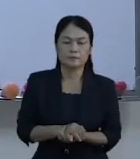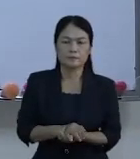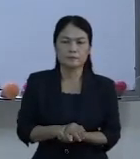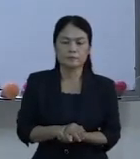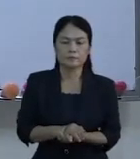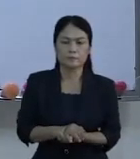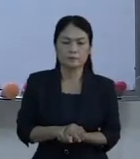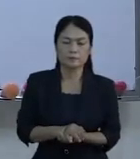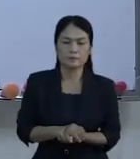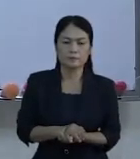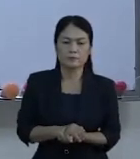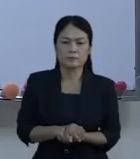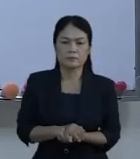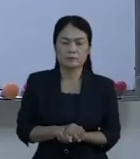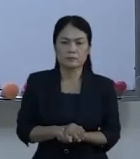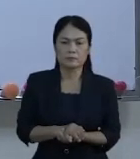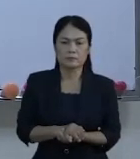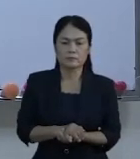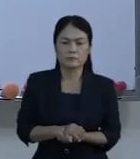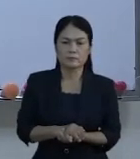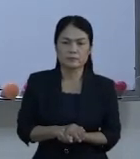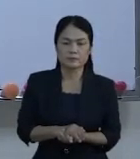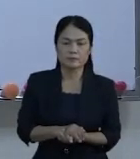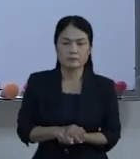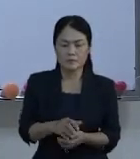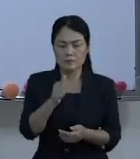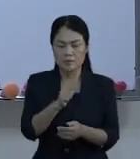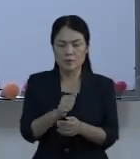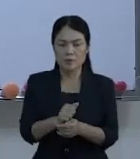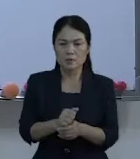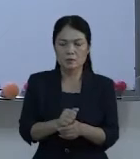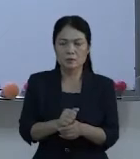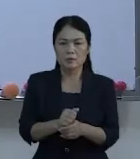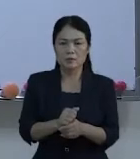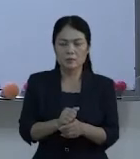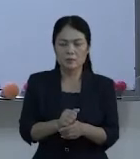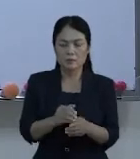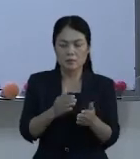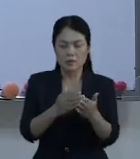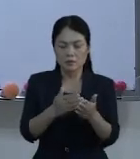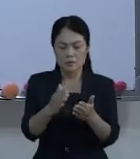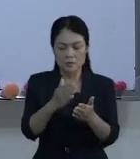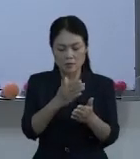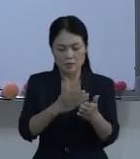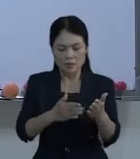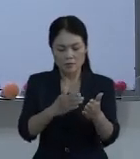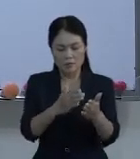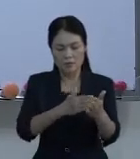tối và chùm lòng chừng tối cứ cá bằng cốt chấm chấm luôn